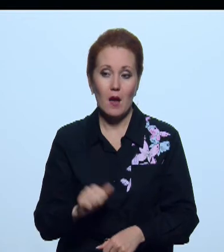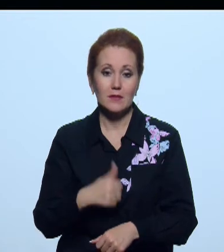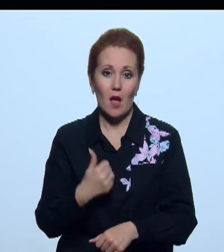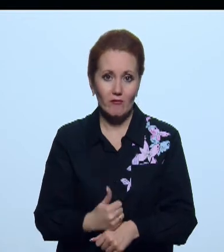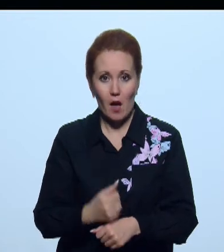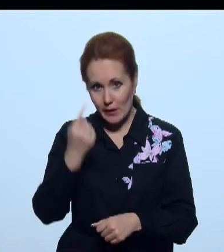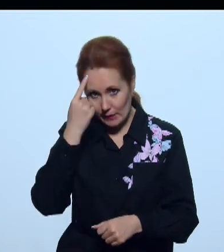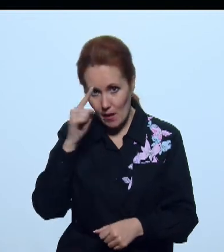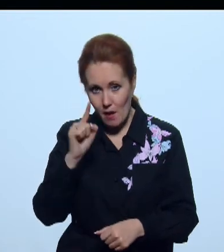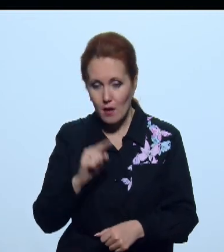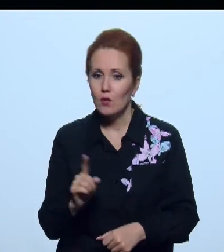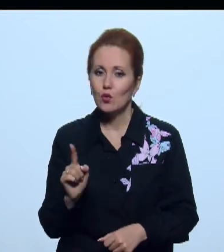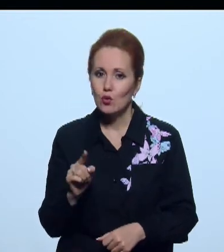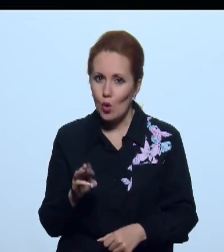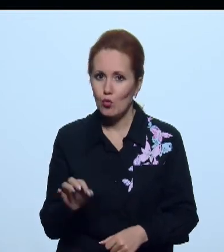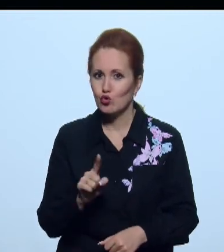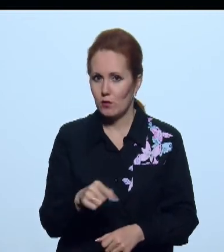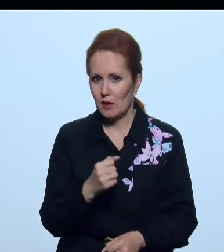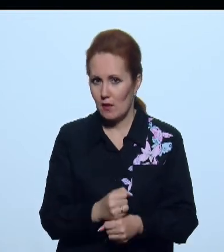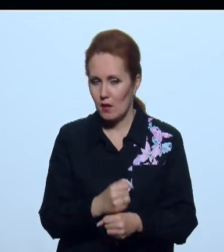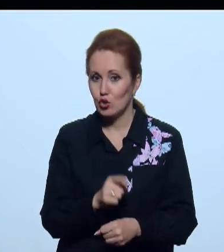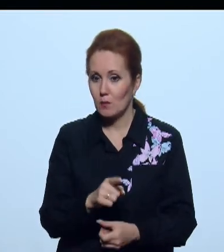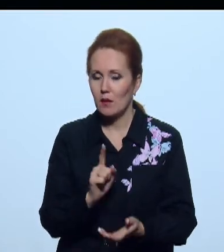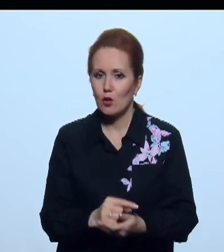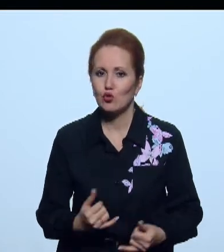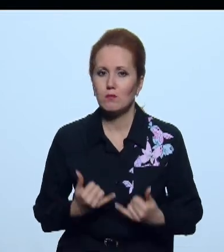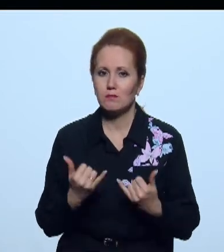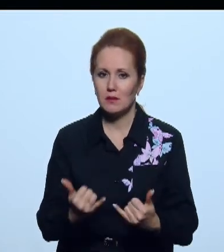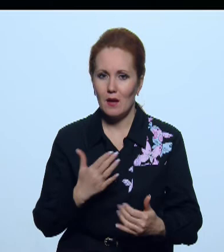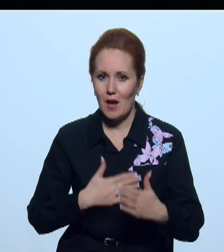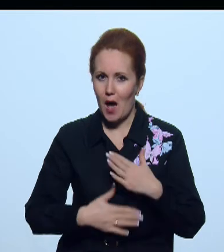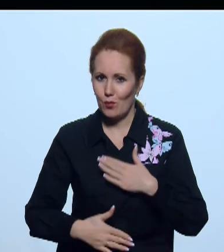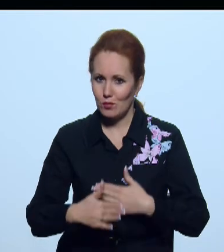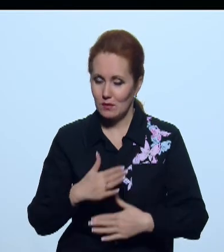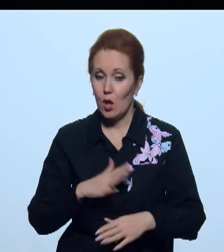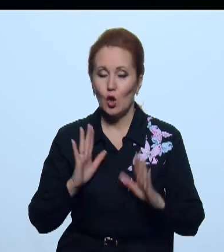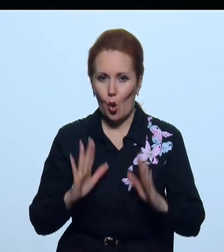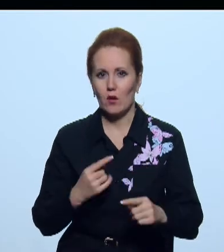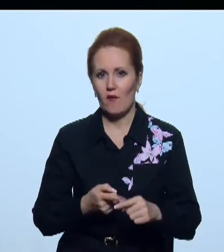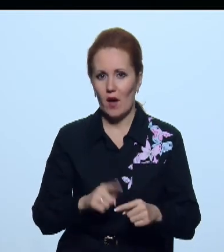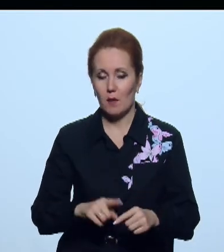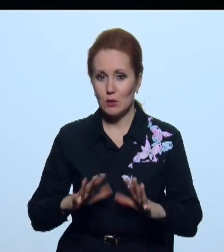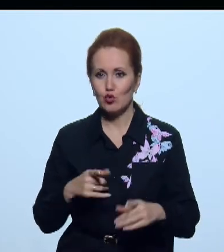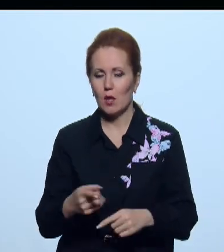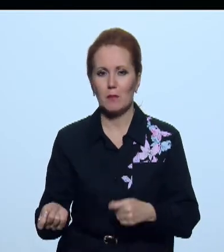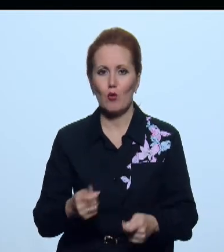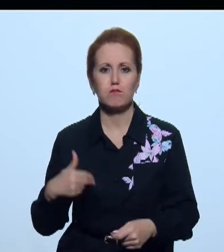основная идея, то, что ты делаешь, тебе должно приносить радость. Только в этом случае ты принесешь пользу другим